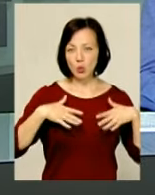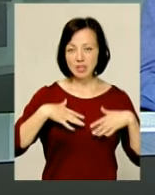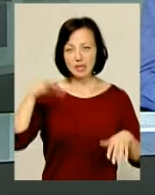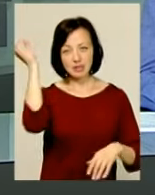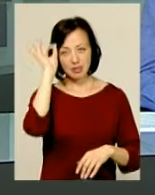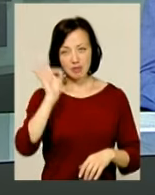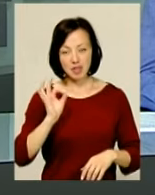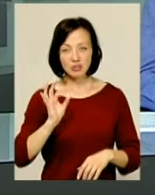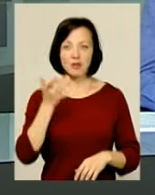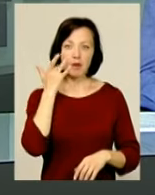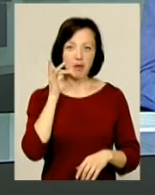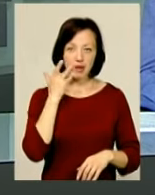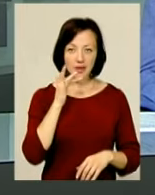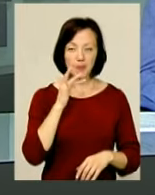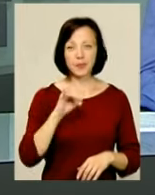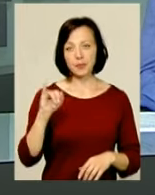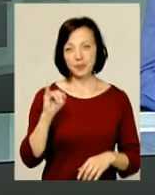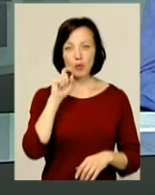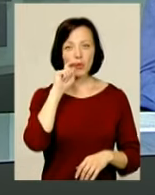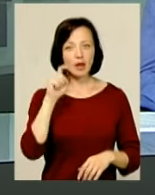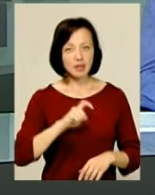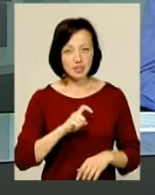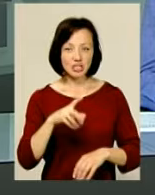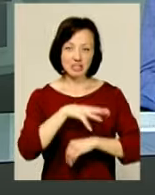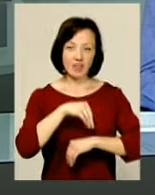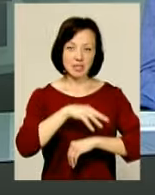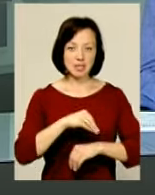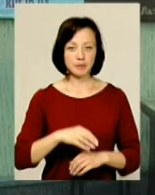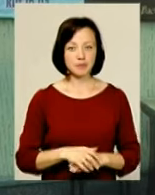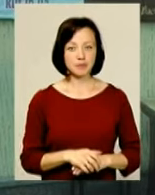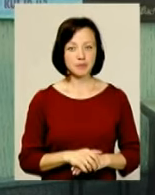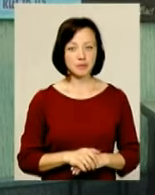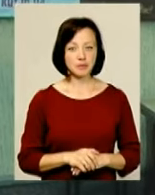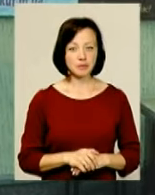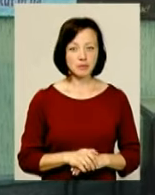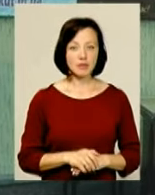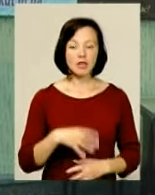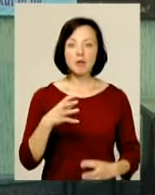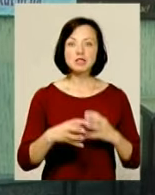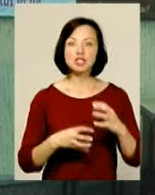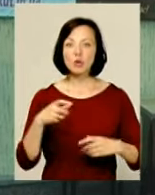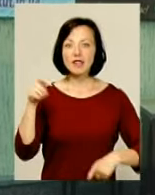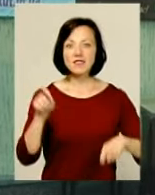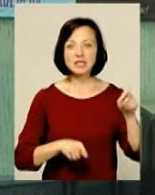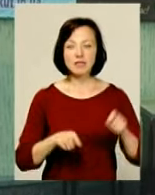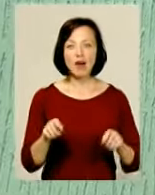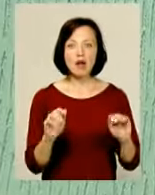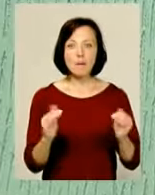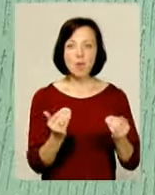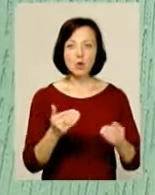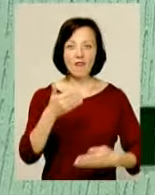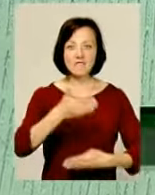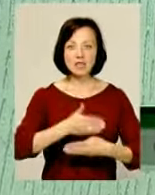Німеччини, Сполучених Штатів Америки, України та Швеції. Міжнародний фестиваль моновистав